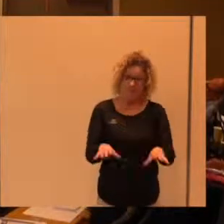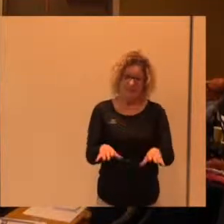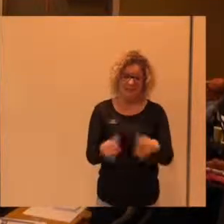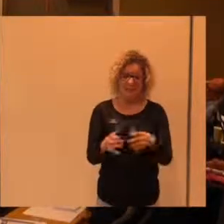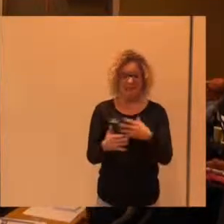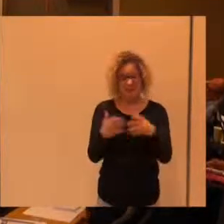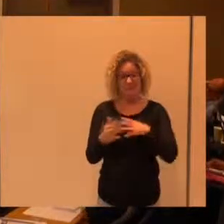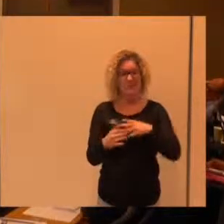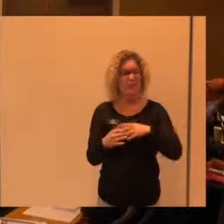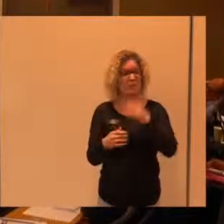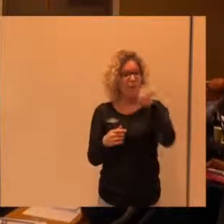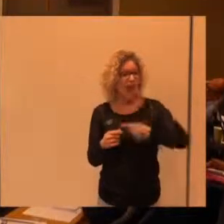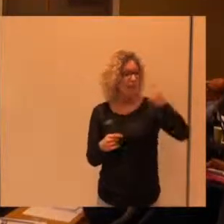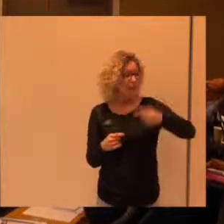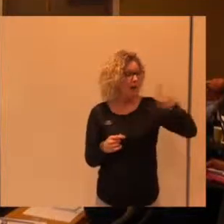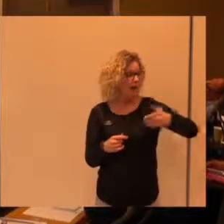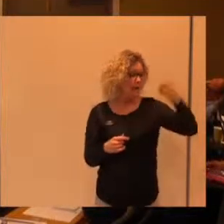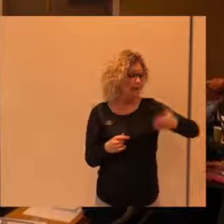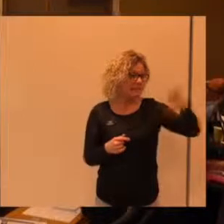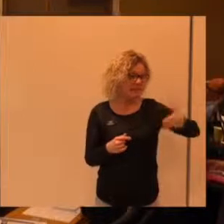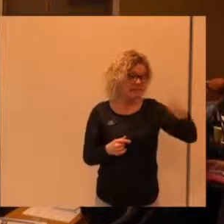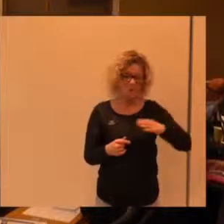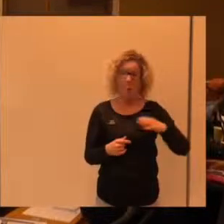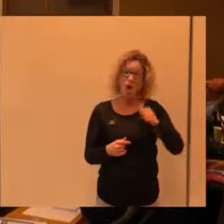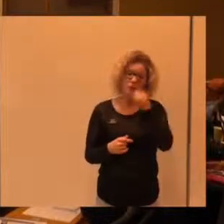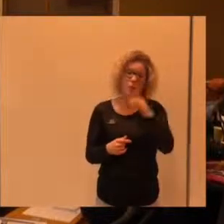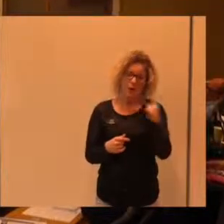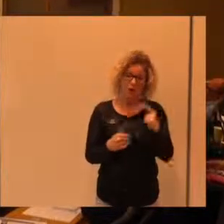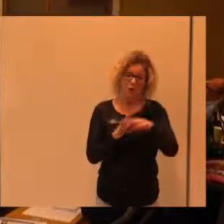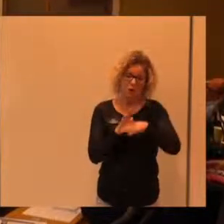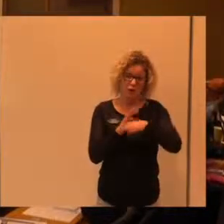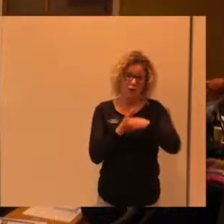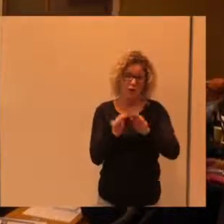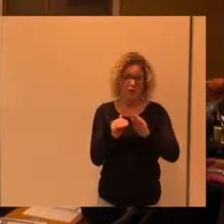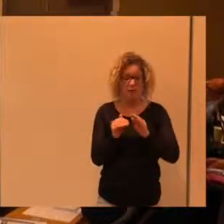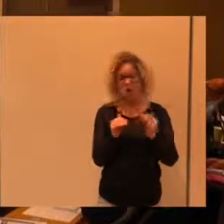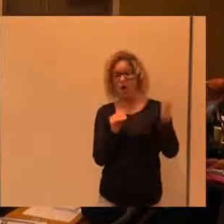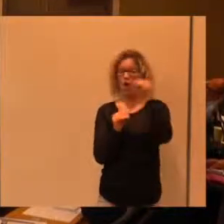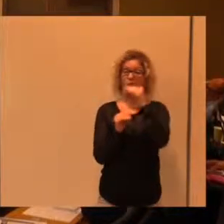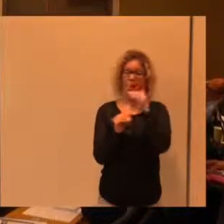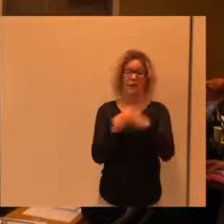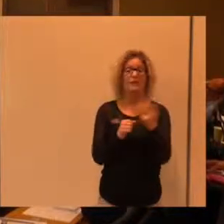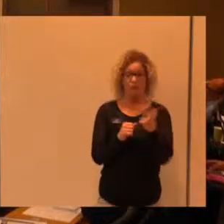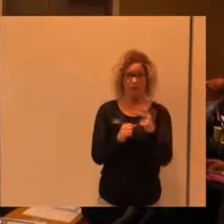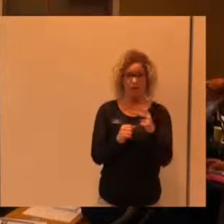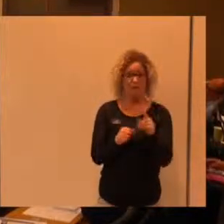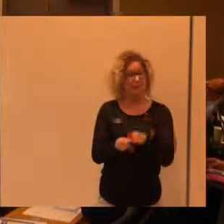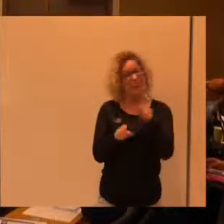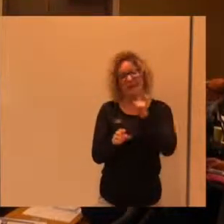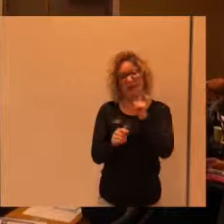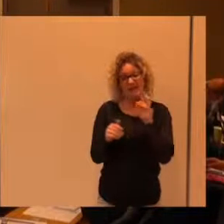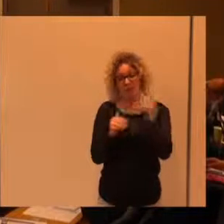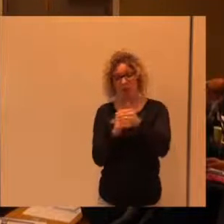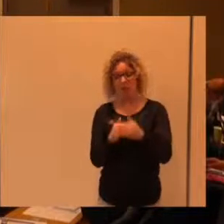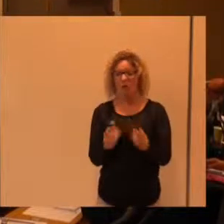sidor över det här kravet. De har en svårighetsgrad som är över vad läsförmågan är på högstadienivå. Så det skulle i sådana